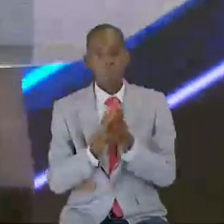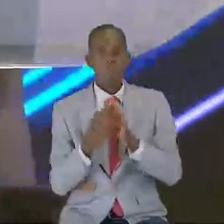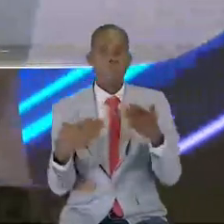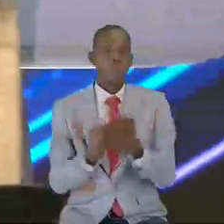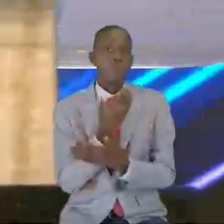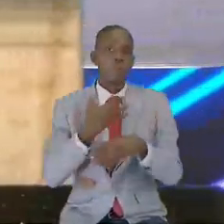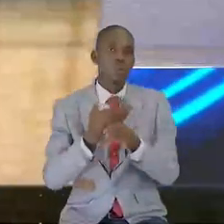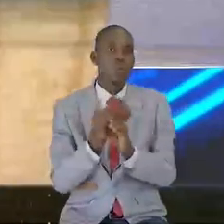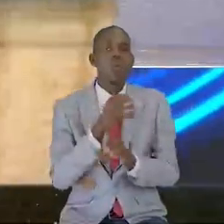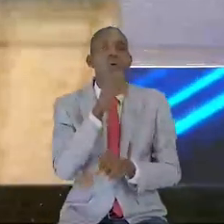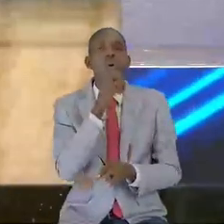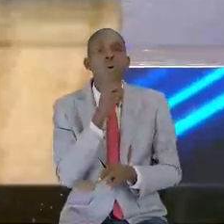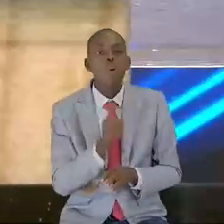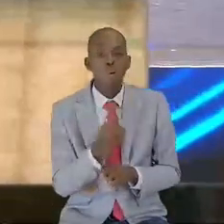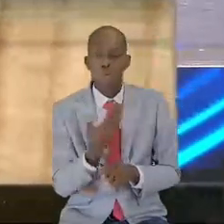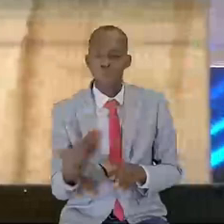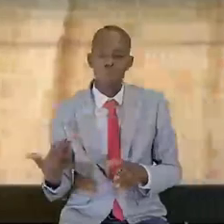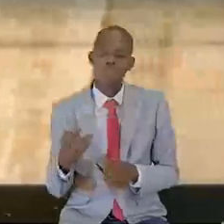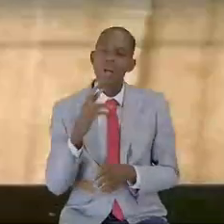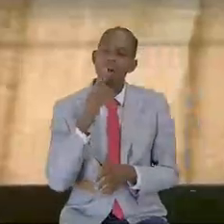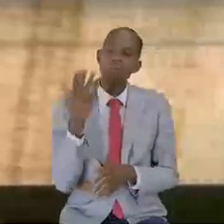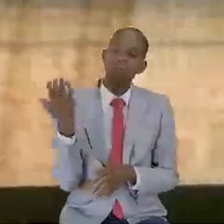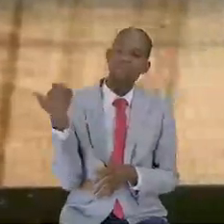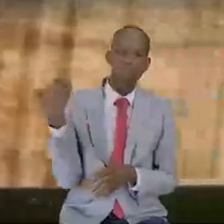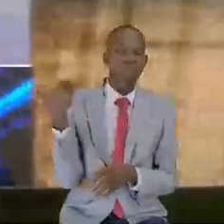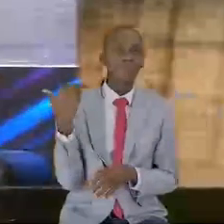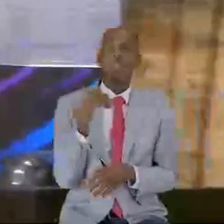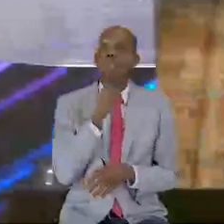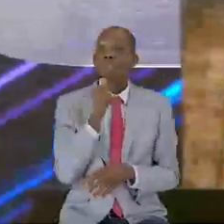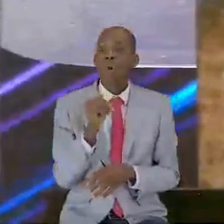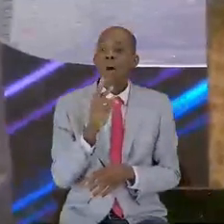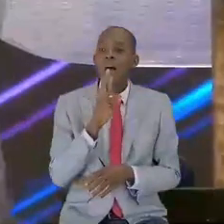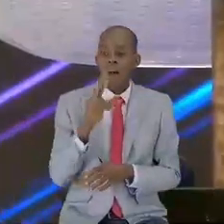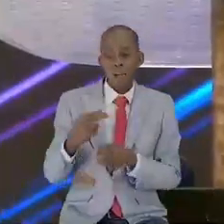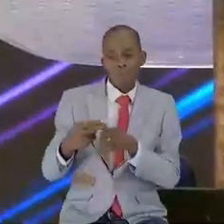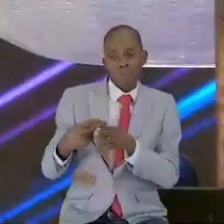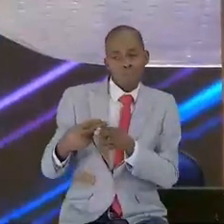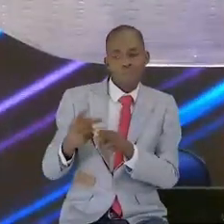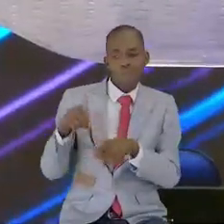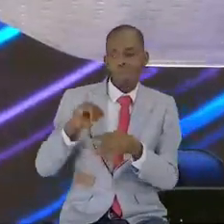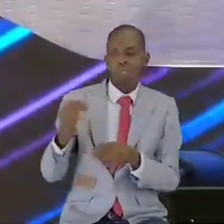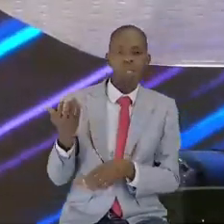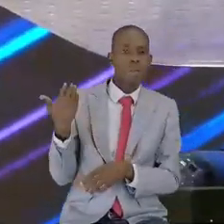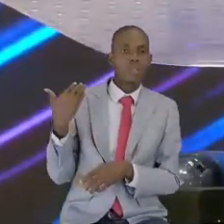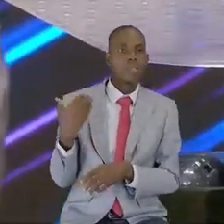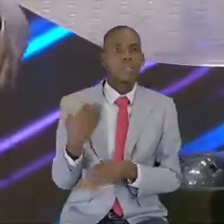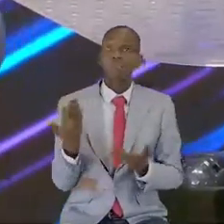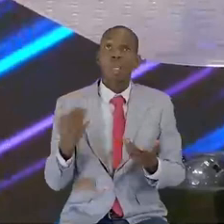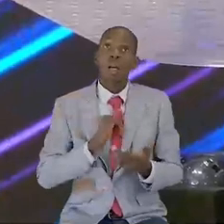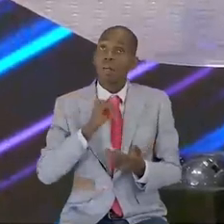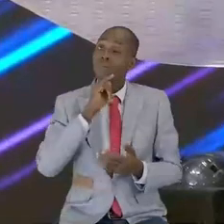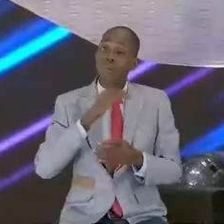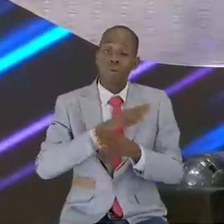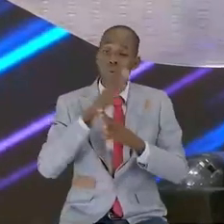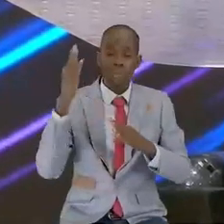passées. Ce n'est pas qu'elles sont en train de passer. Bon, je ne suis pas encore un produit fini.